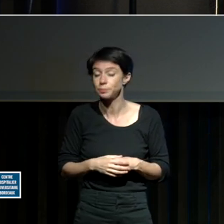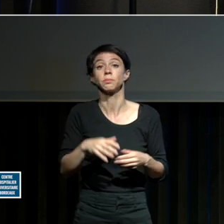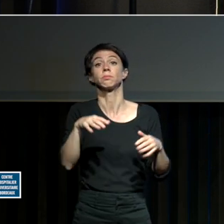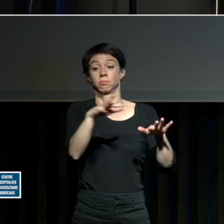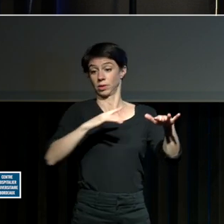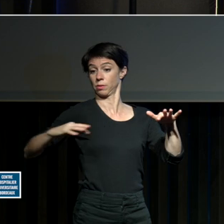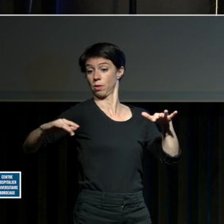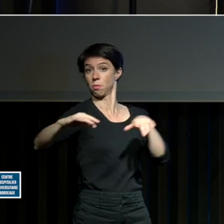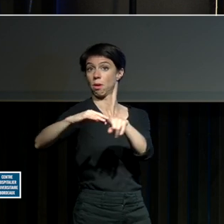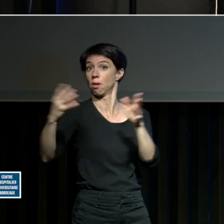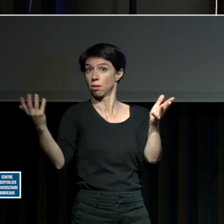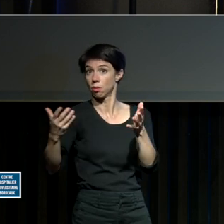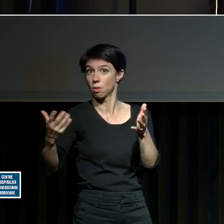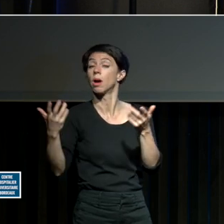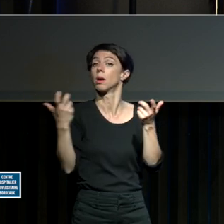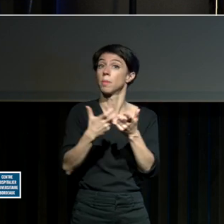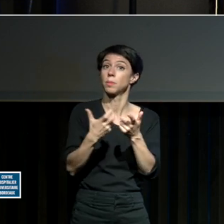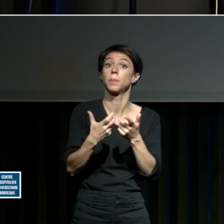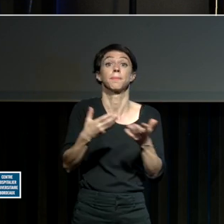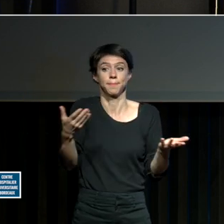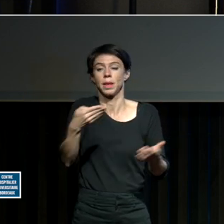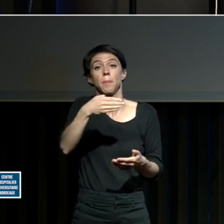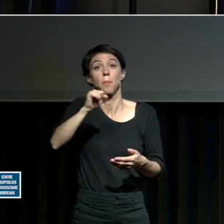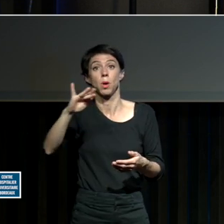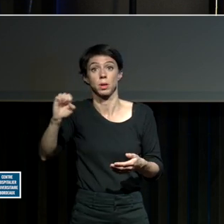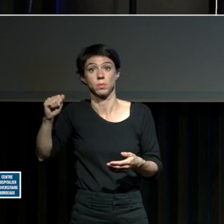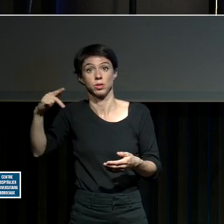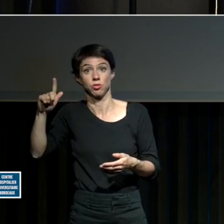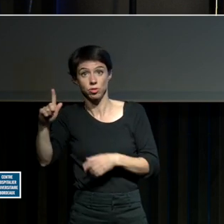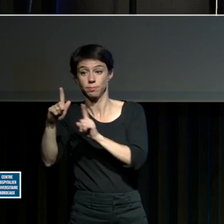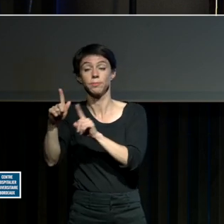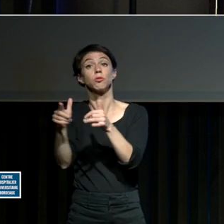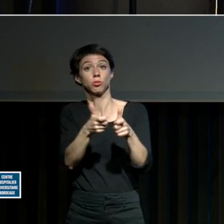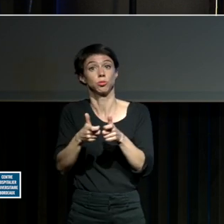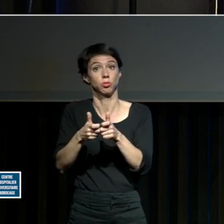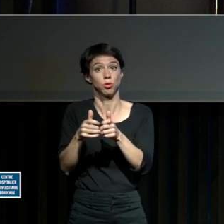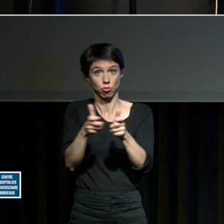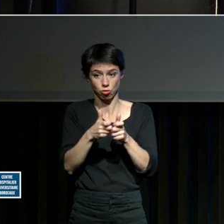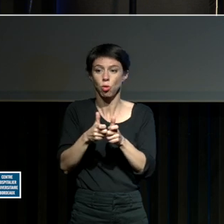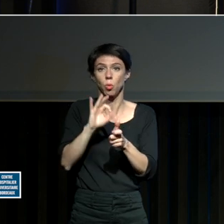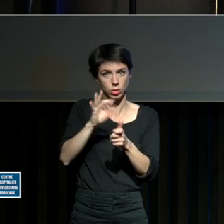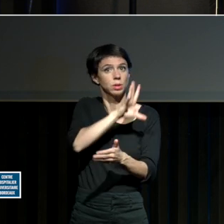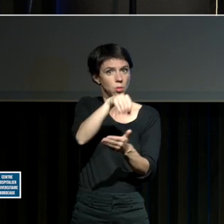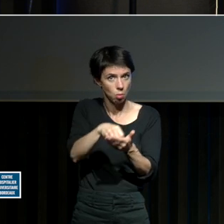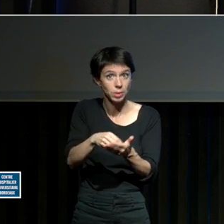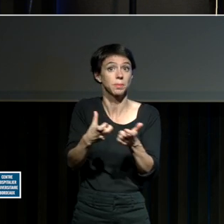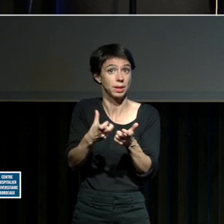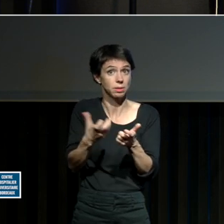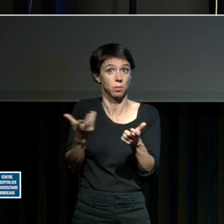on retrouve les MMORPG qui sont plus souvent associés à l'addiction, le fait d'être un